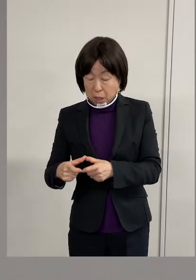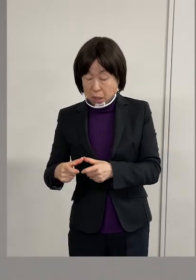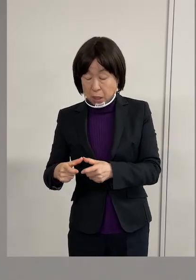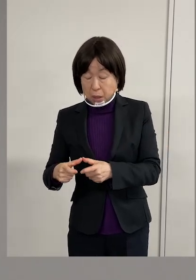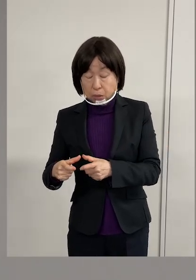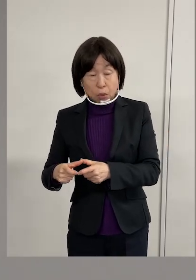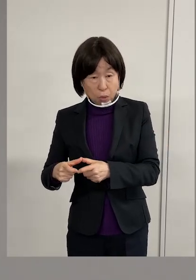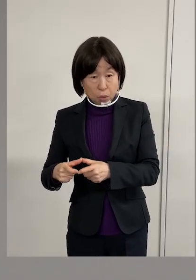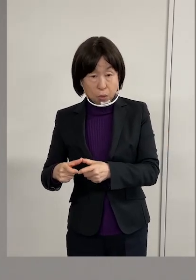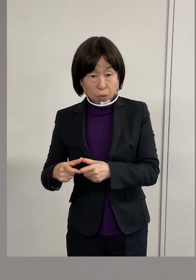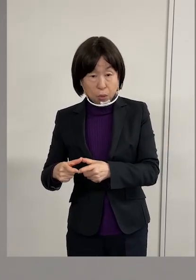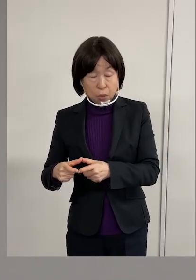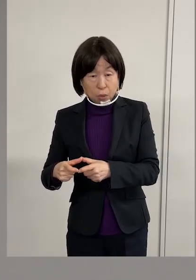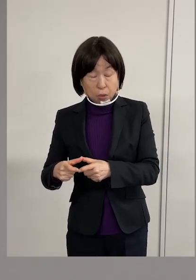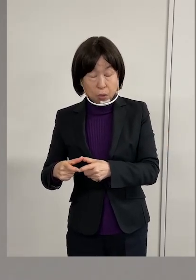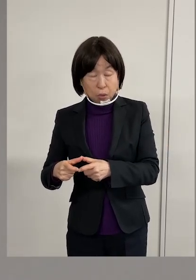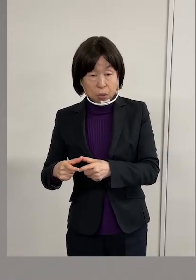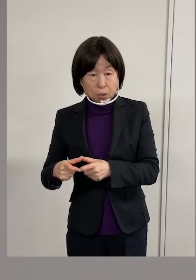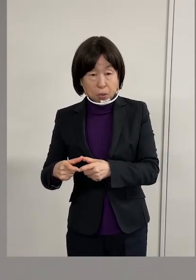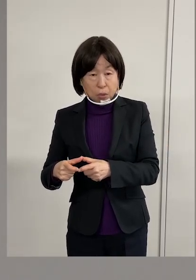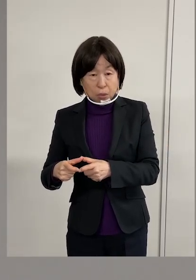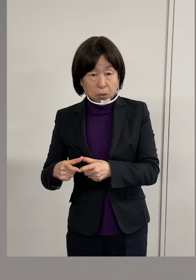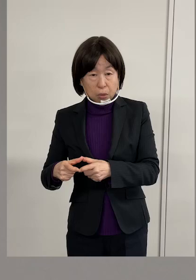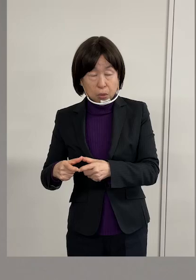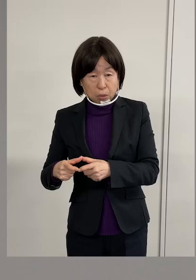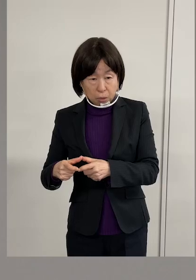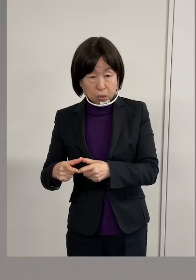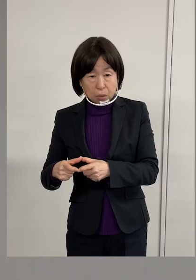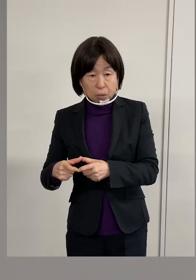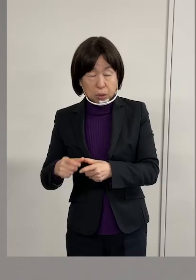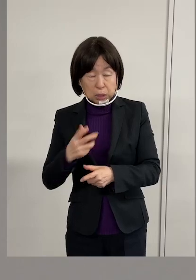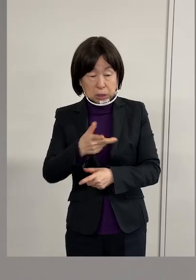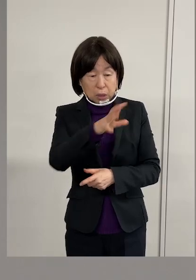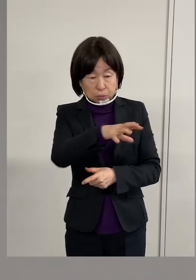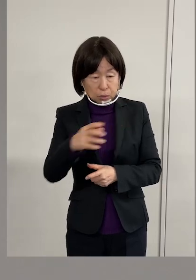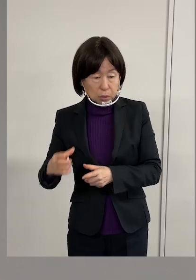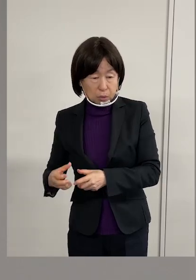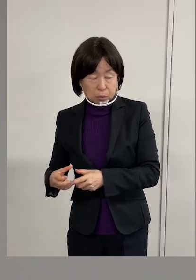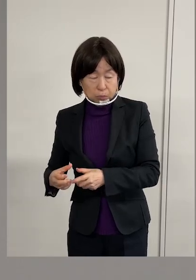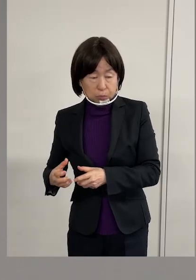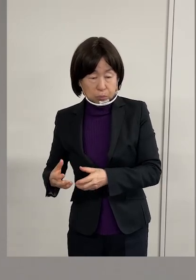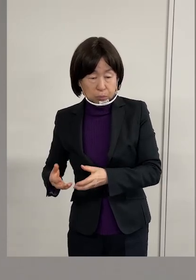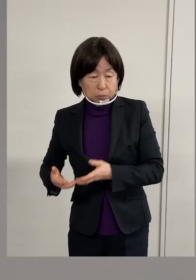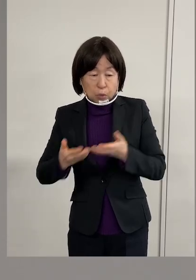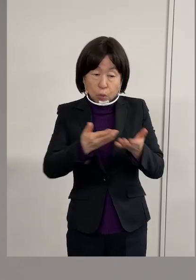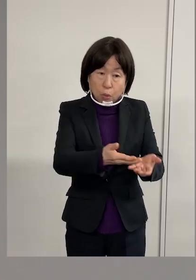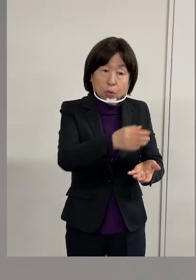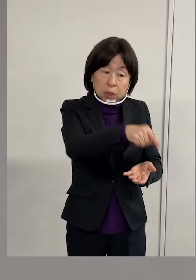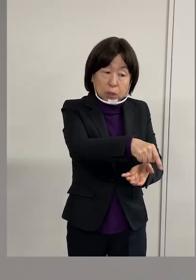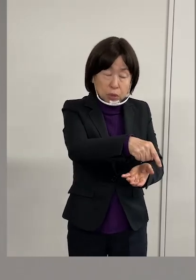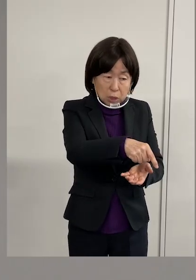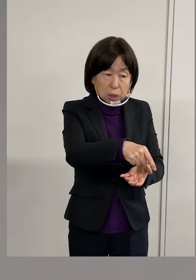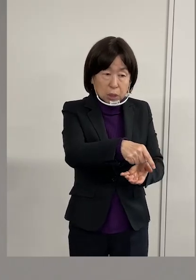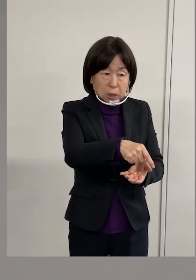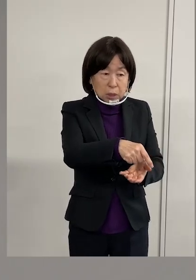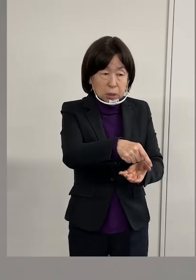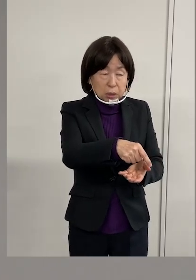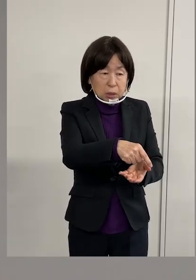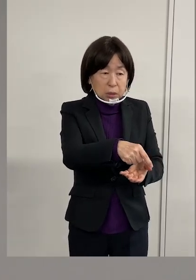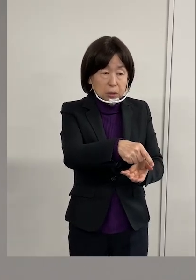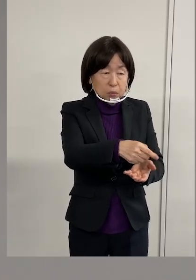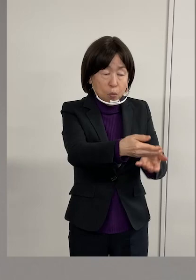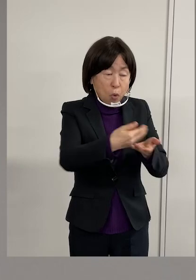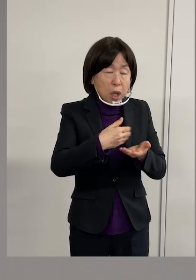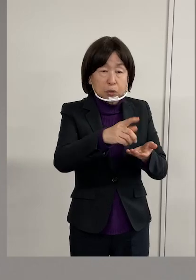認をする必要が、まあ、今のところ法律で義務付けられてますので、これから3月になるとちょっと混み合う可能性があり